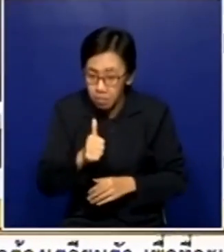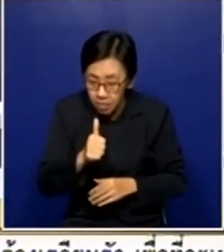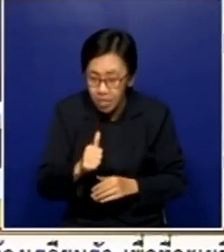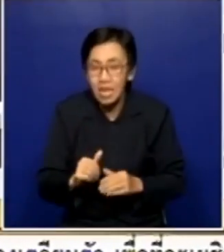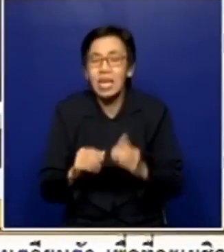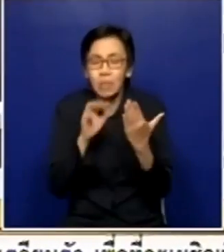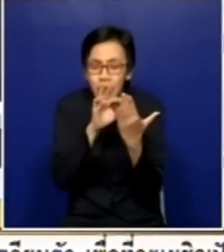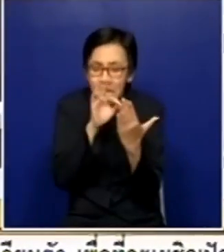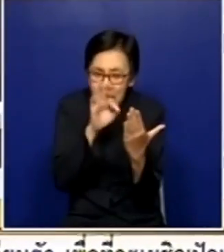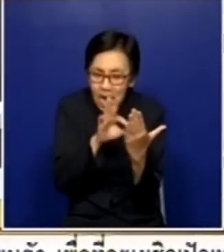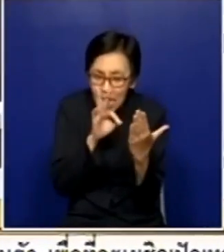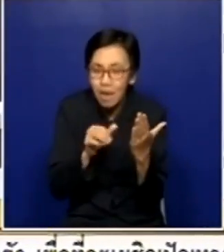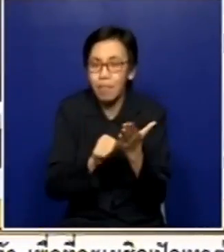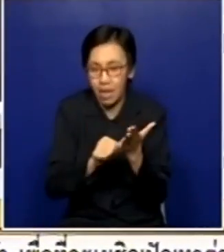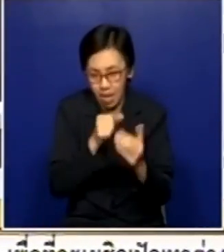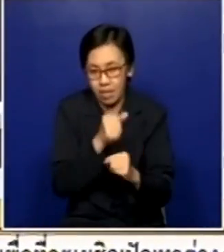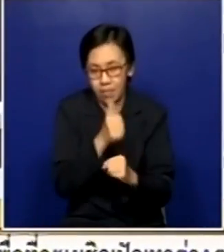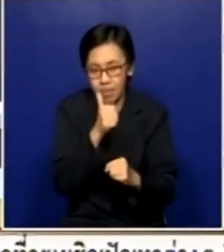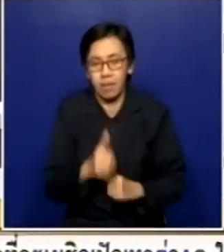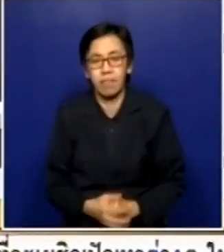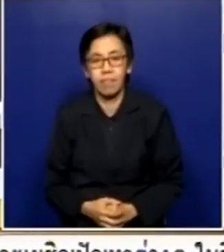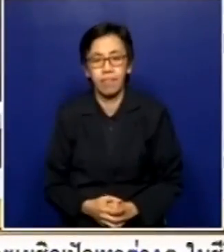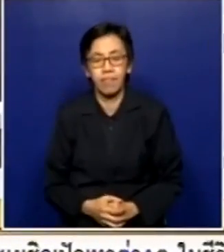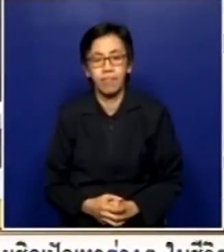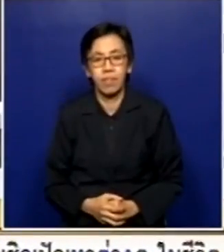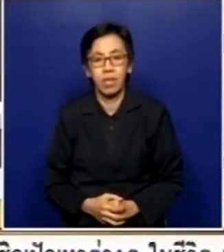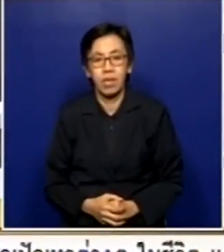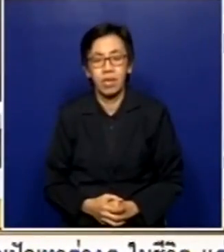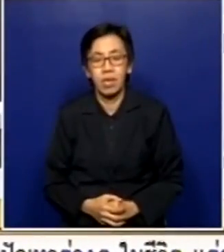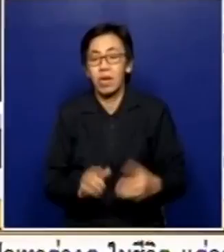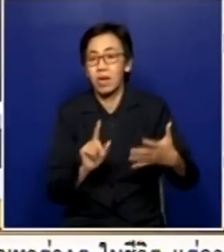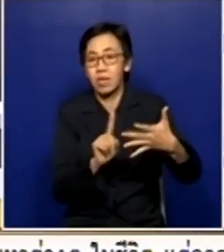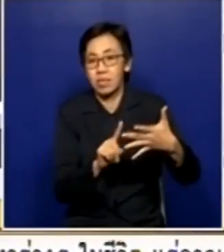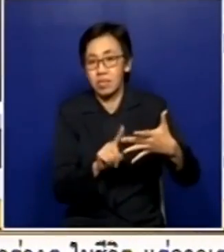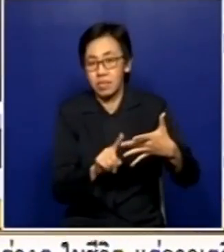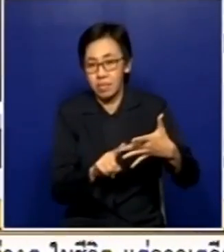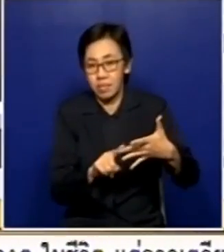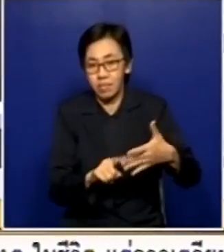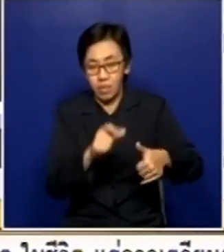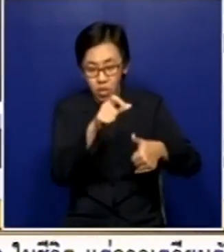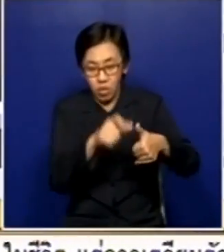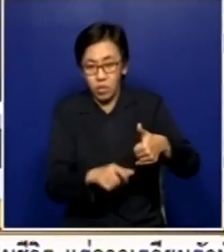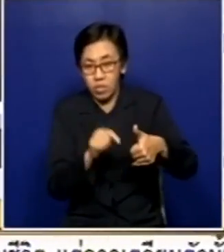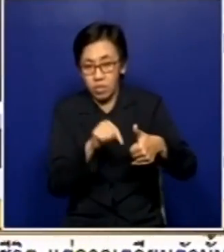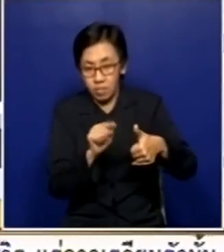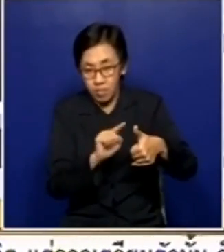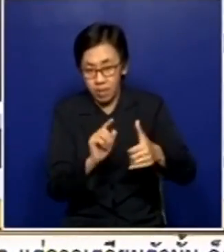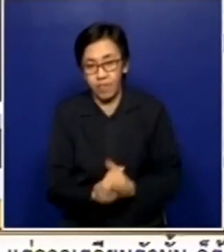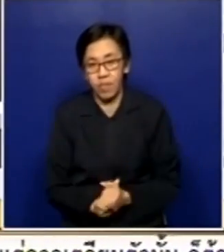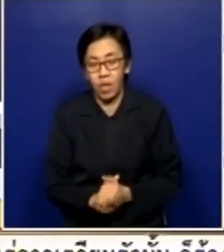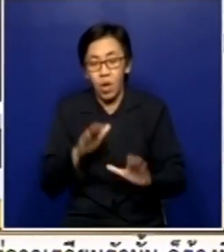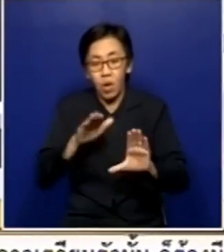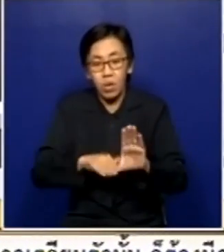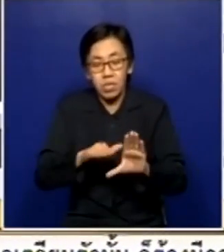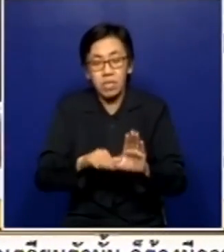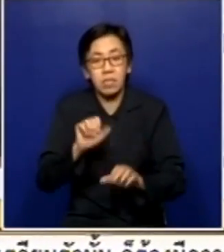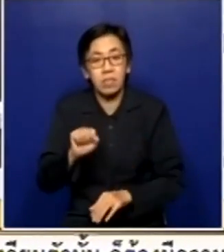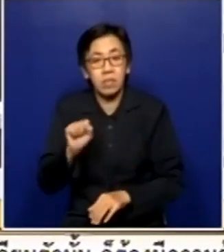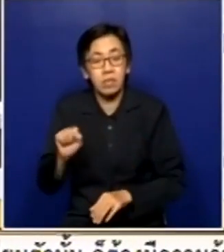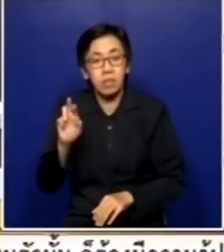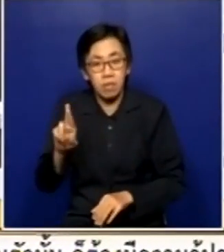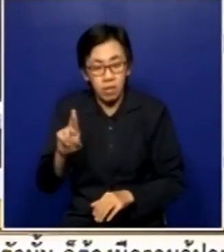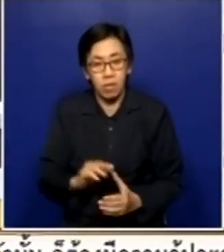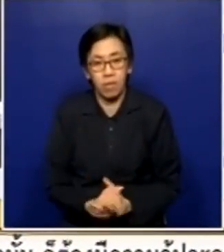ได้มี 3ไอรอสอดไส้คนสมบัติของผู้สมัครสสรอ